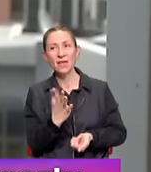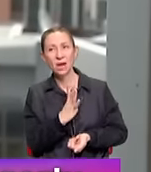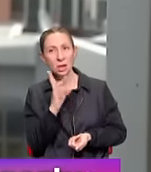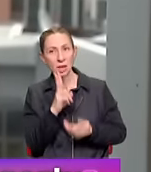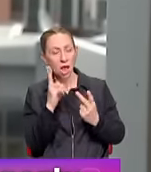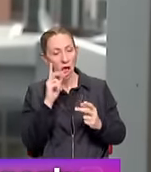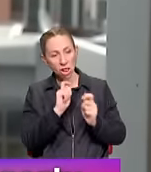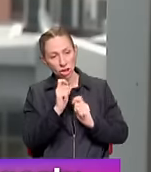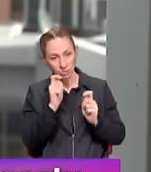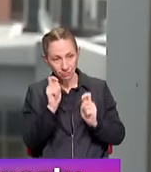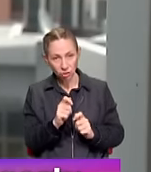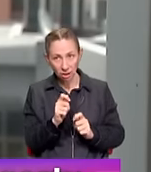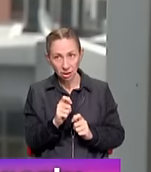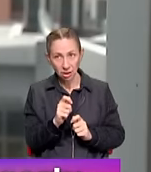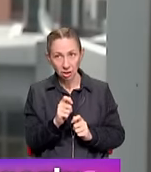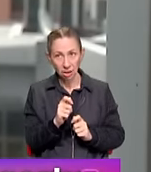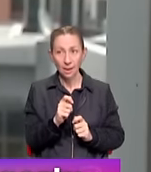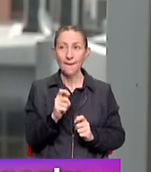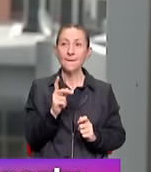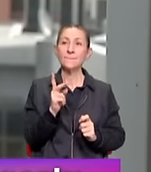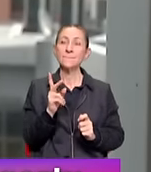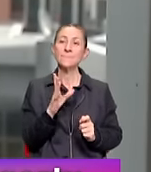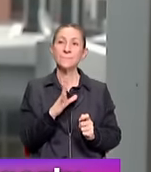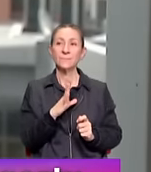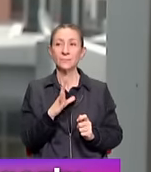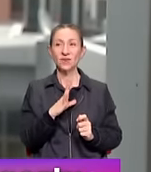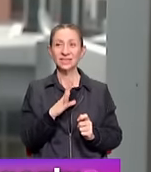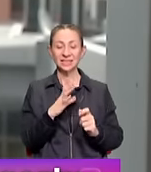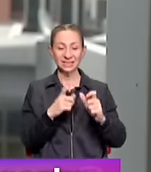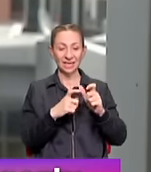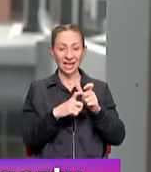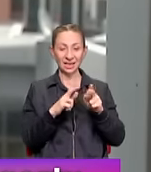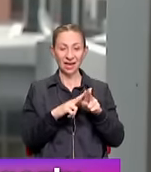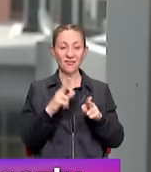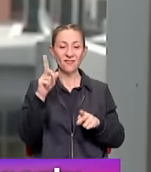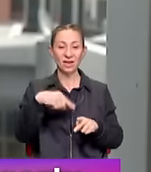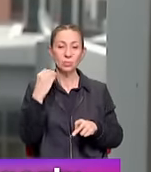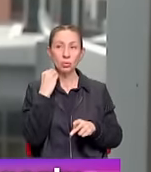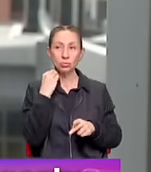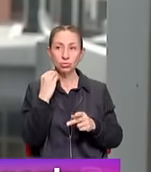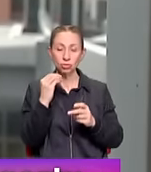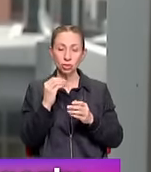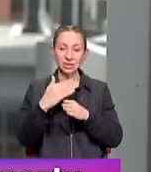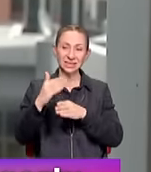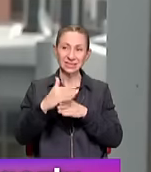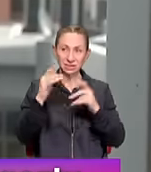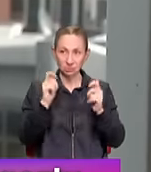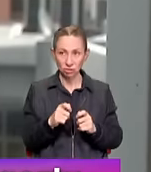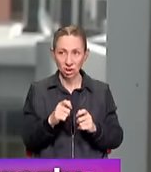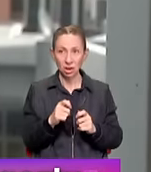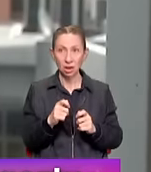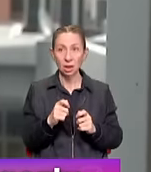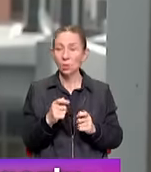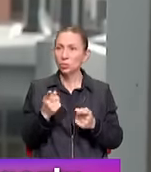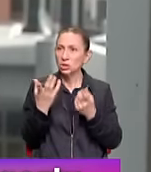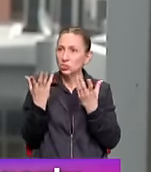koyacak, anlaşmaya gidecek. Varsa SGK ve vergi borcu yapılandırmasına gidecek. Ama yani